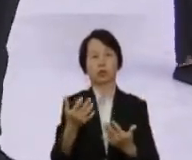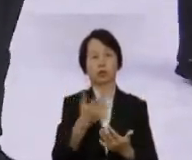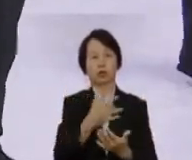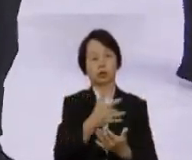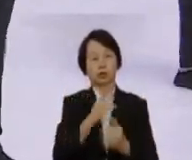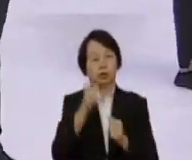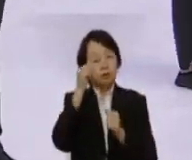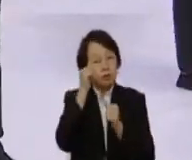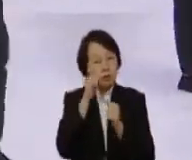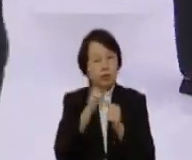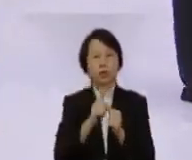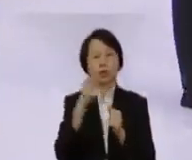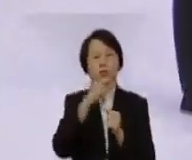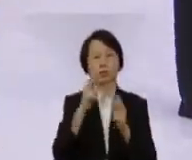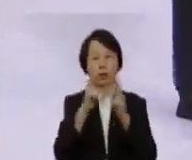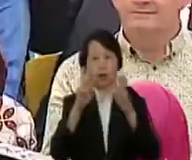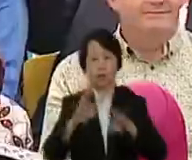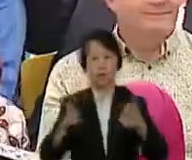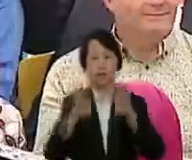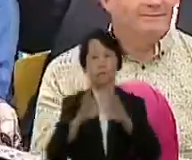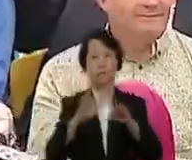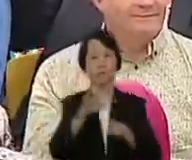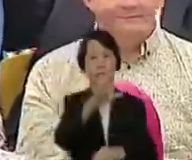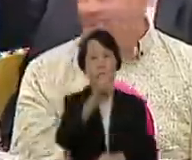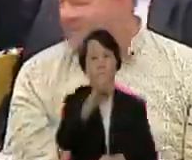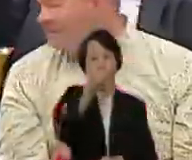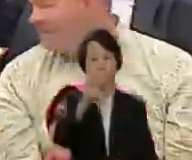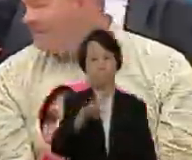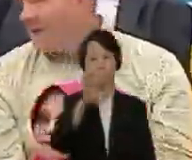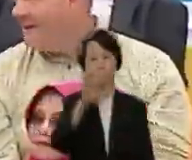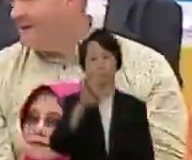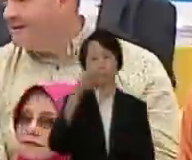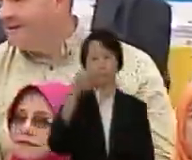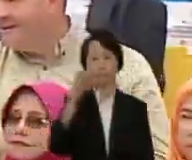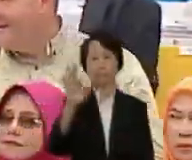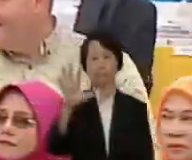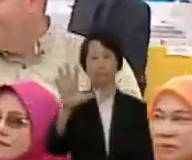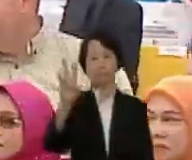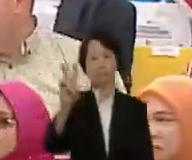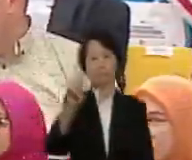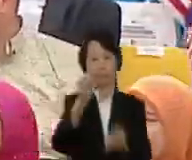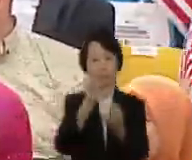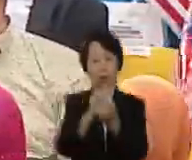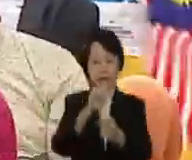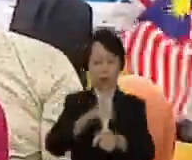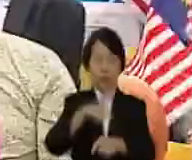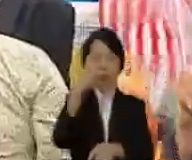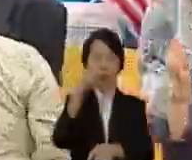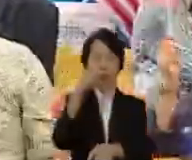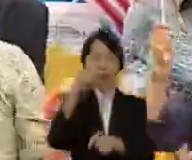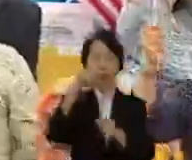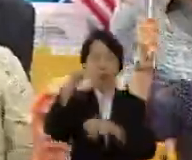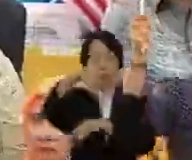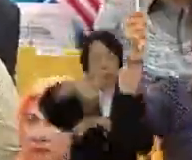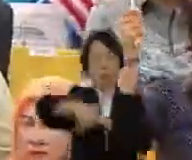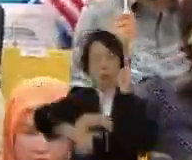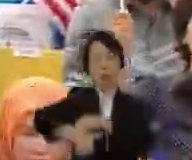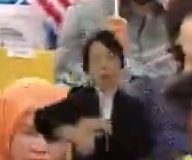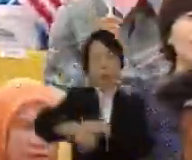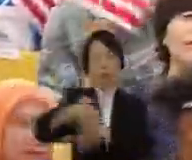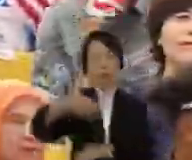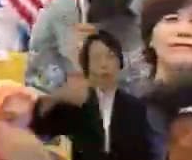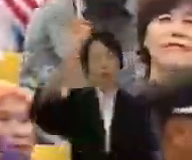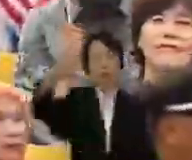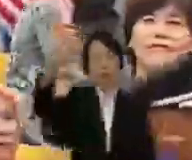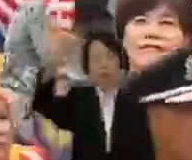sentimental, orang kata. Kerana paling utama adalah pada 31 Ogos 1957, tepat pukul 12:30 malam, bendera